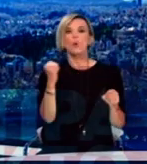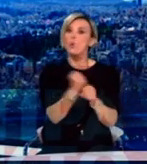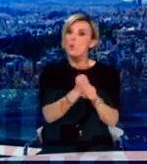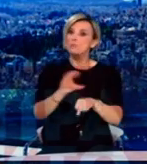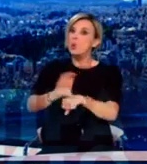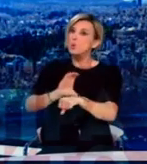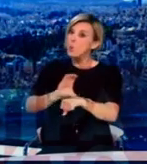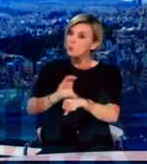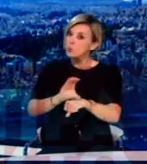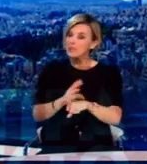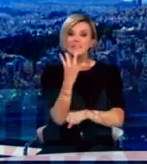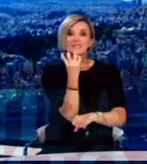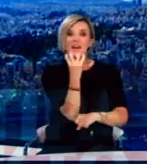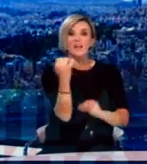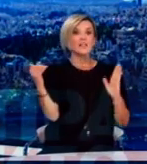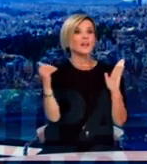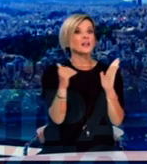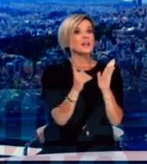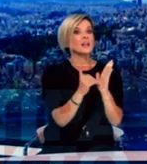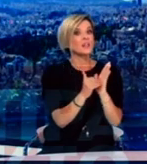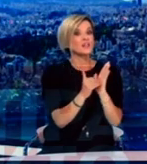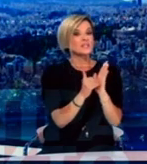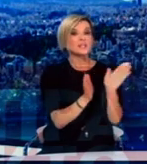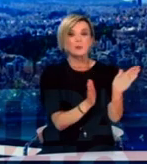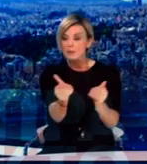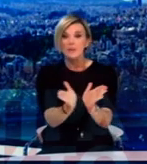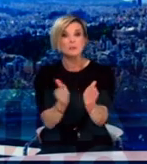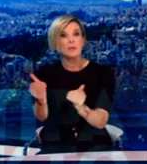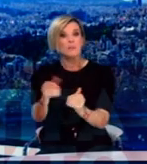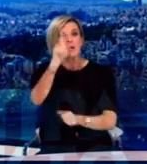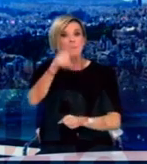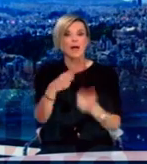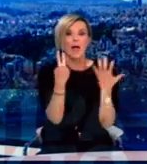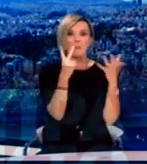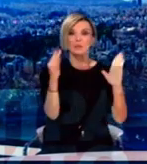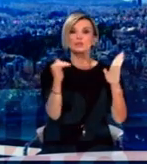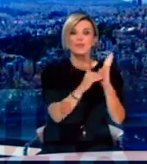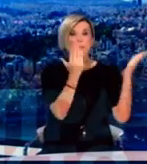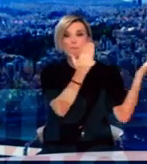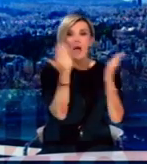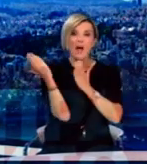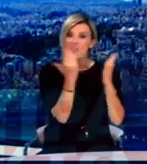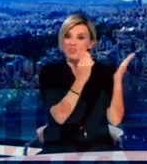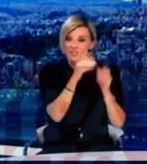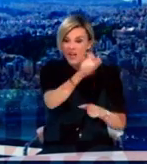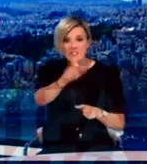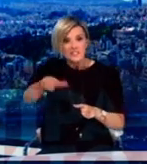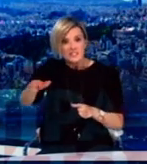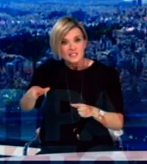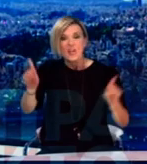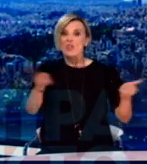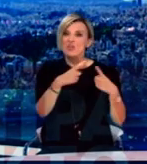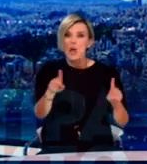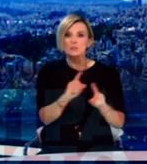ταυτόχρονα πάνω από 40.000 διδακτυακά τμήματα την ημέρα. 700.000 μαθητές και εκπαιδευτικοί έχουν προσαρμοστεί άριστα στις νέες